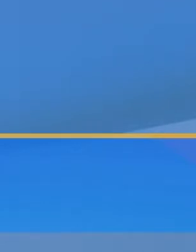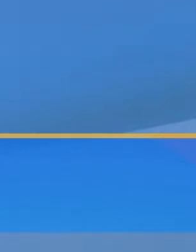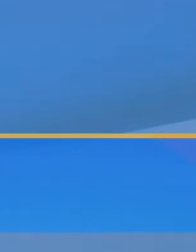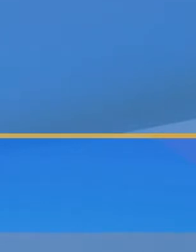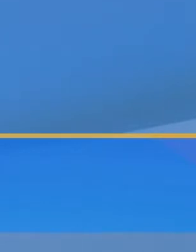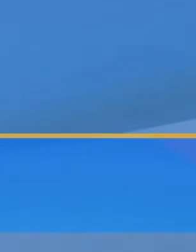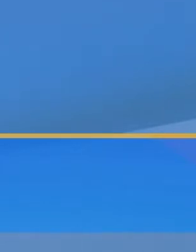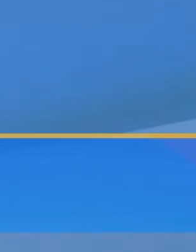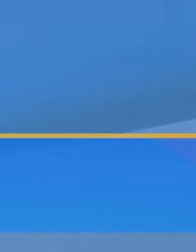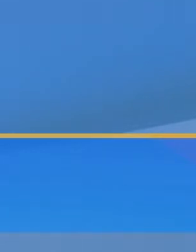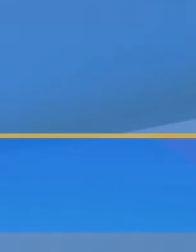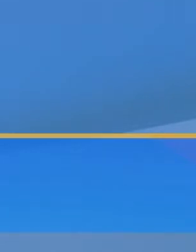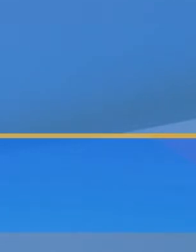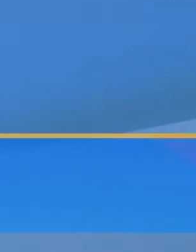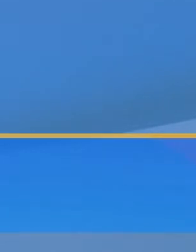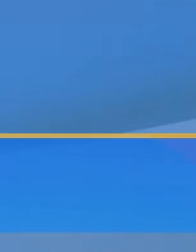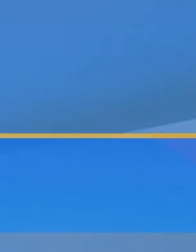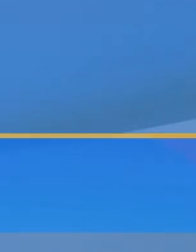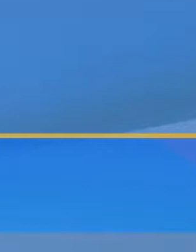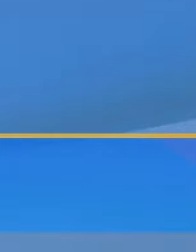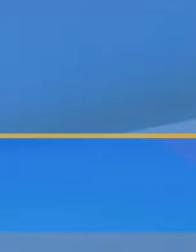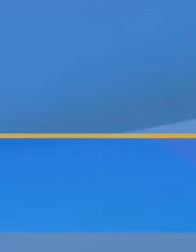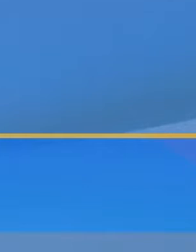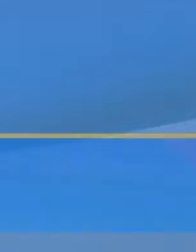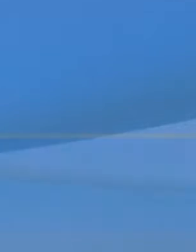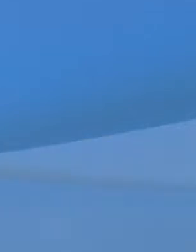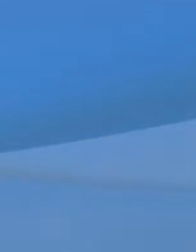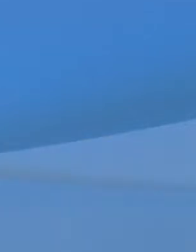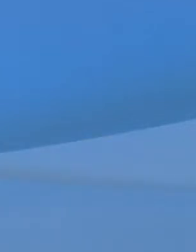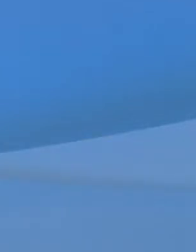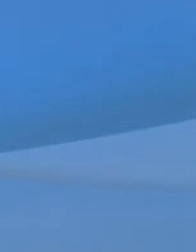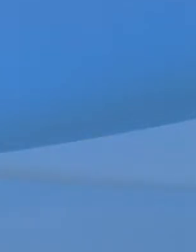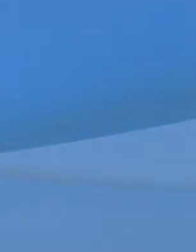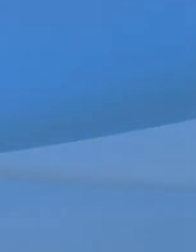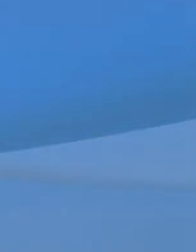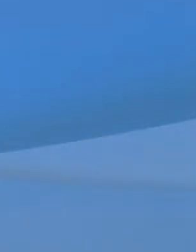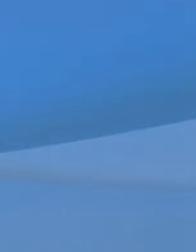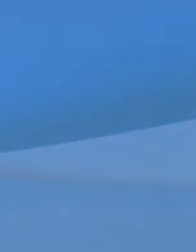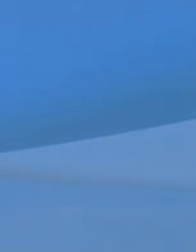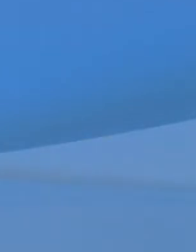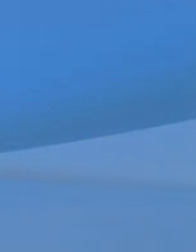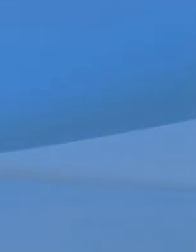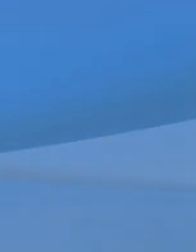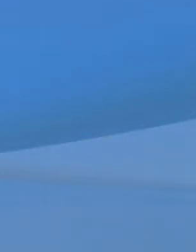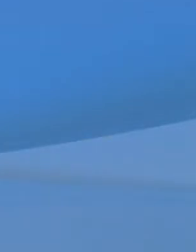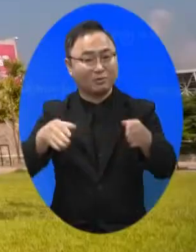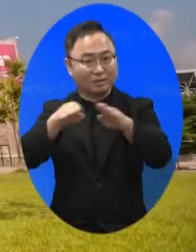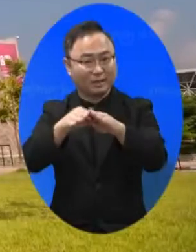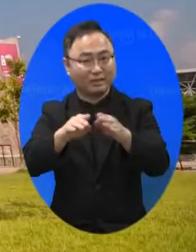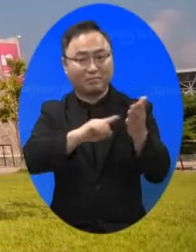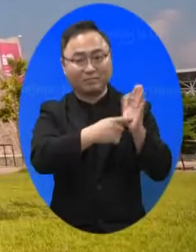미술관이 공개됐습니다. 대전시 인터넷방송 장상아 아나운서가 전해드립니다.